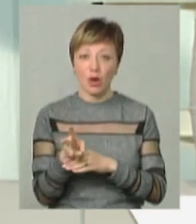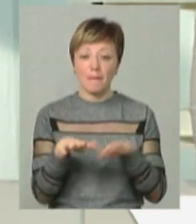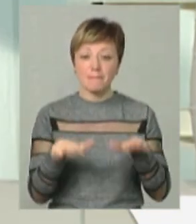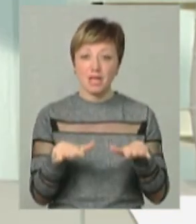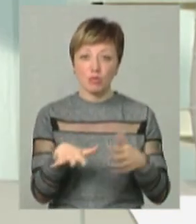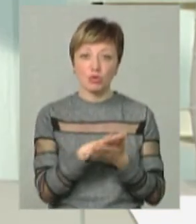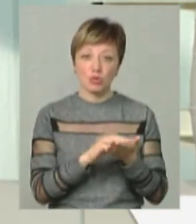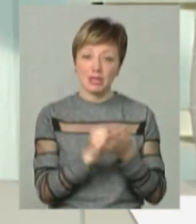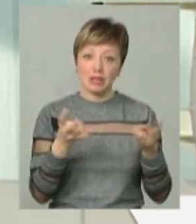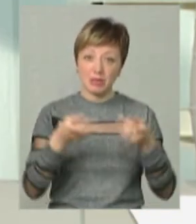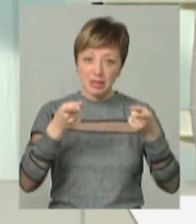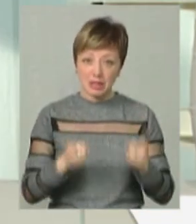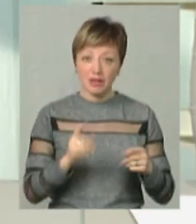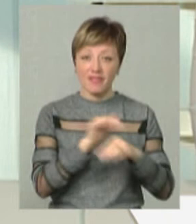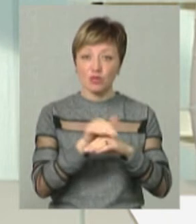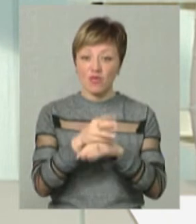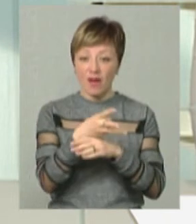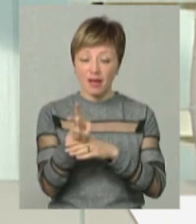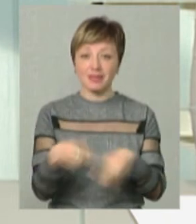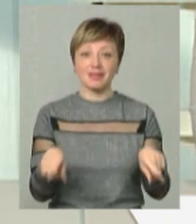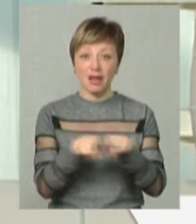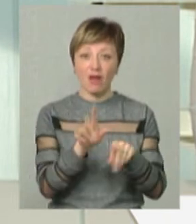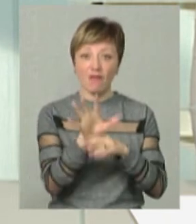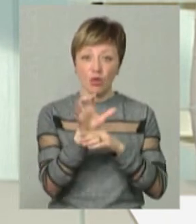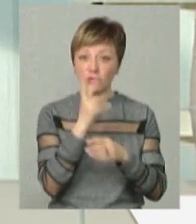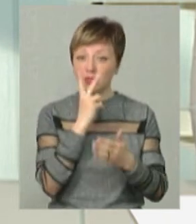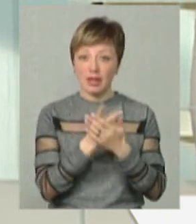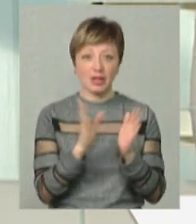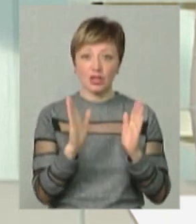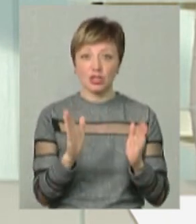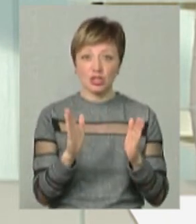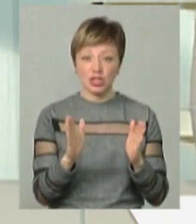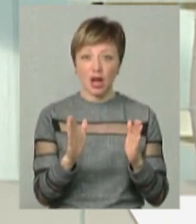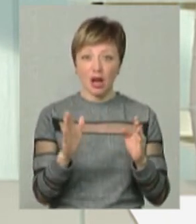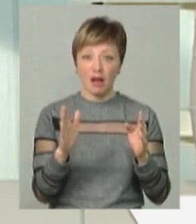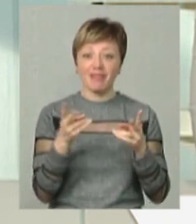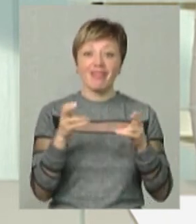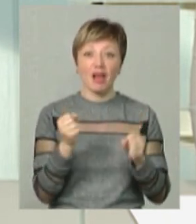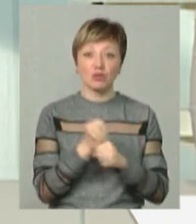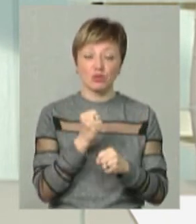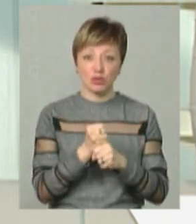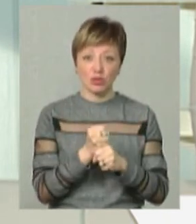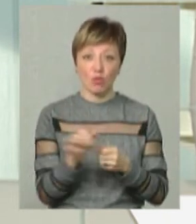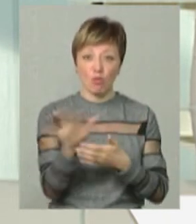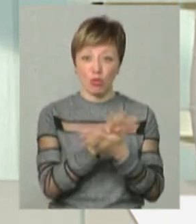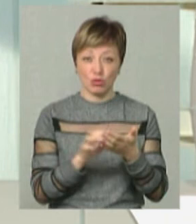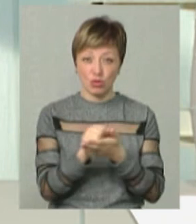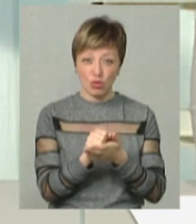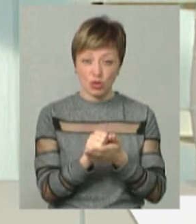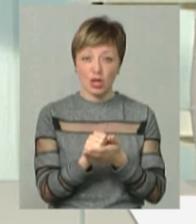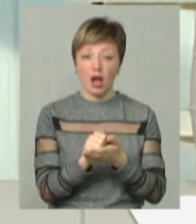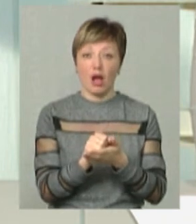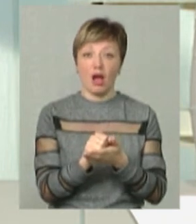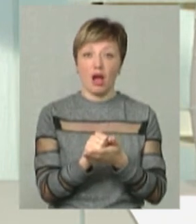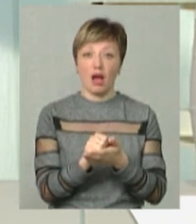місць пошкодження, то треба дійсно фіксувати так, щоб фотографія відображала не лише безпосередній об'єкт, де вчинено було пошкодження, де є і